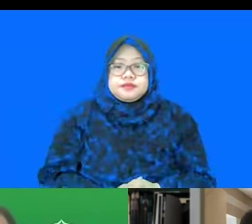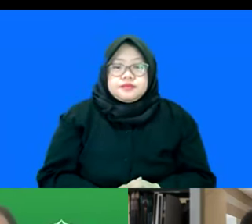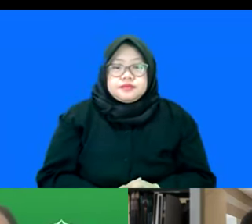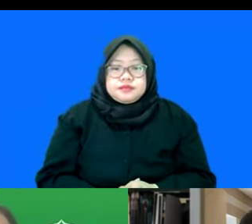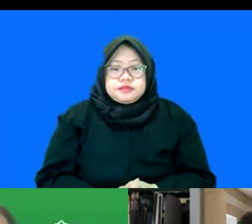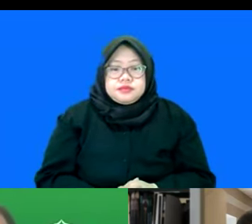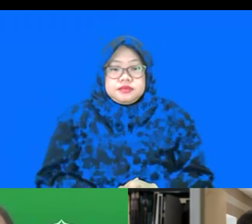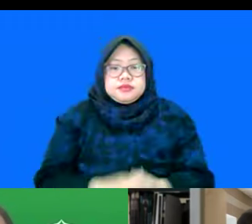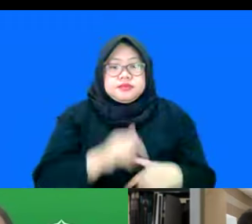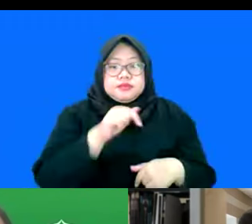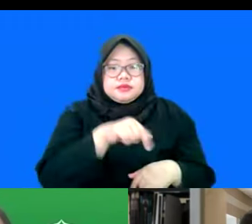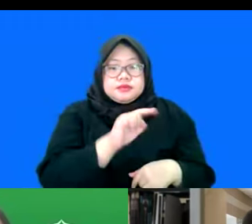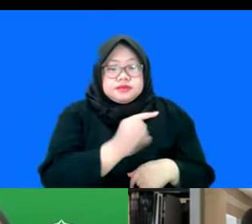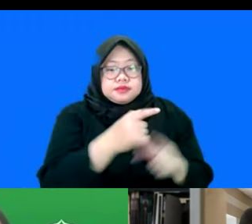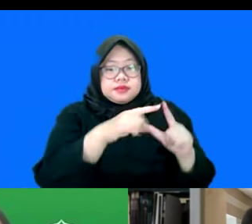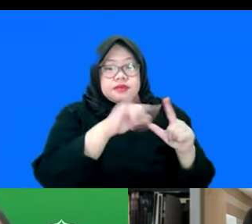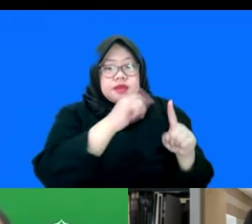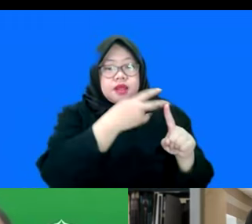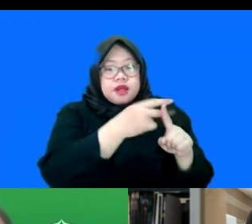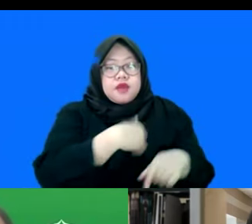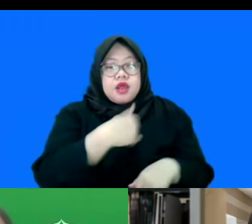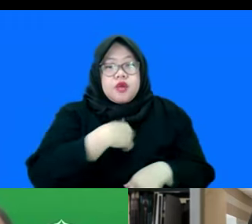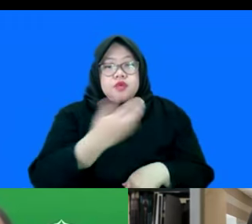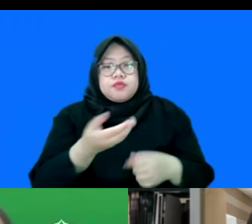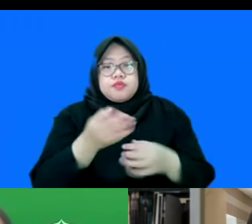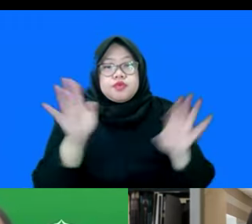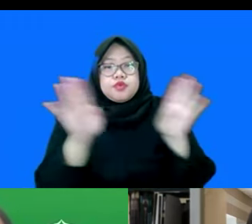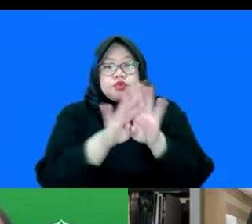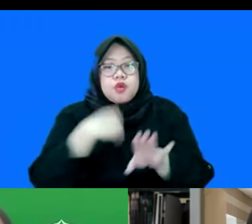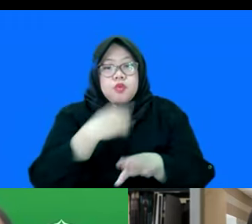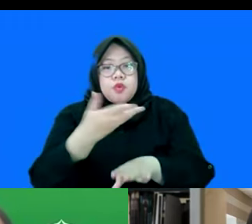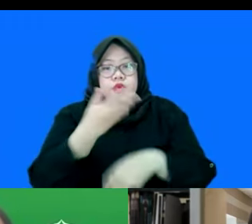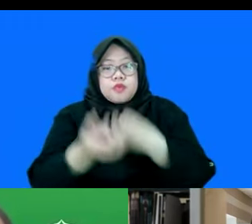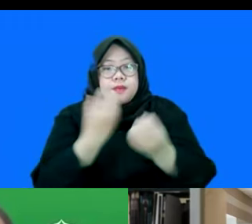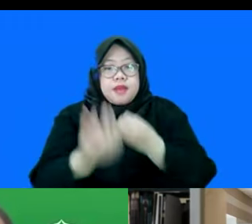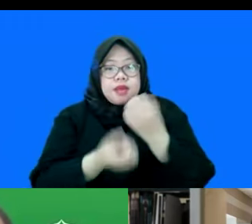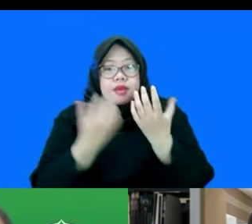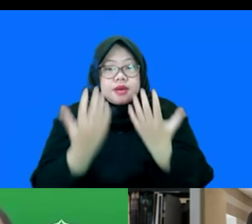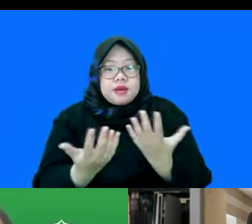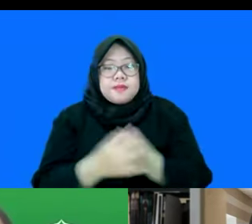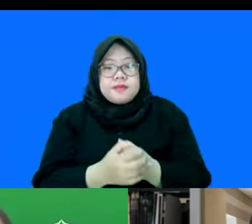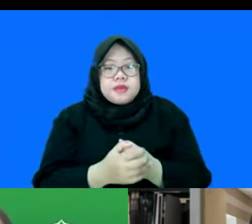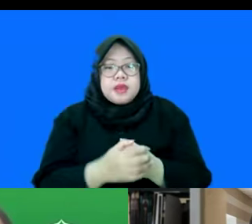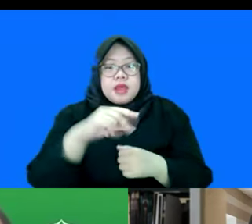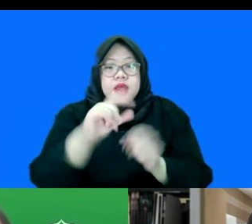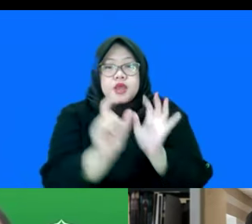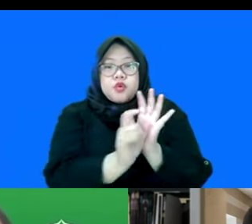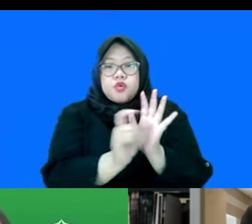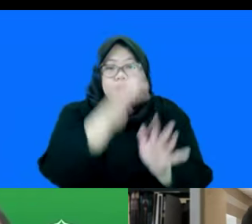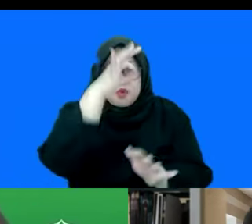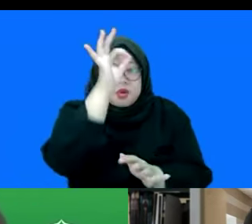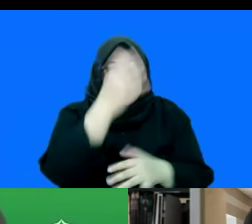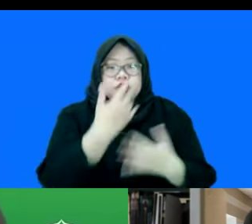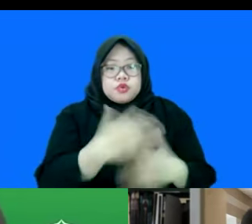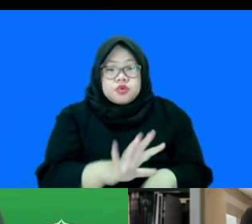Iya, sebagai penutup saya ingin menyampaikan bahwa RUU Polri ini sudah selayaknya kita